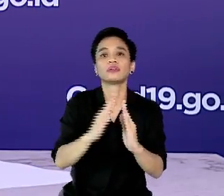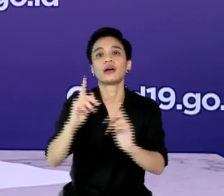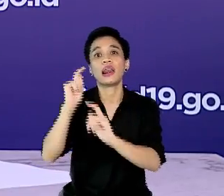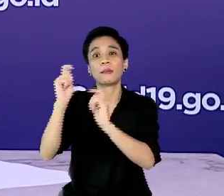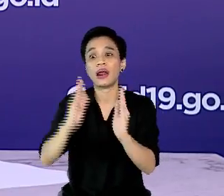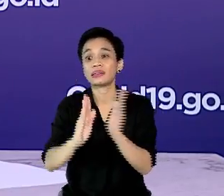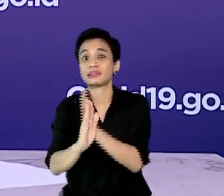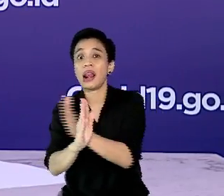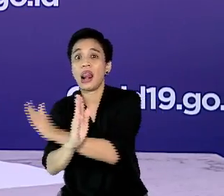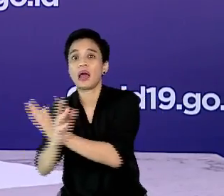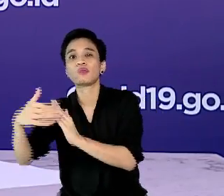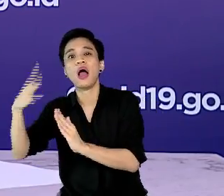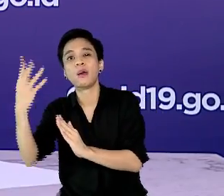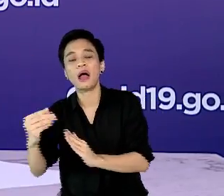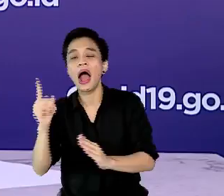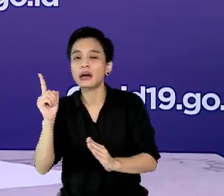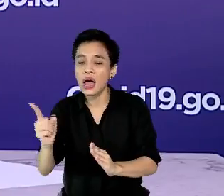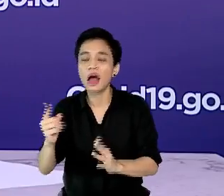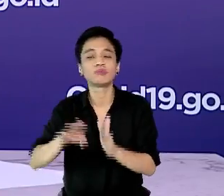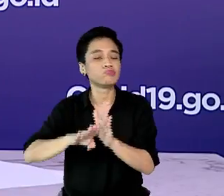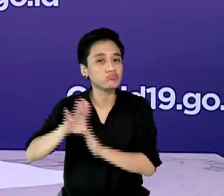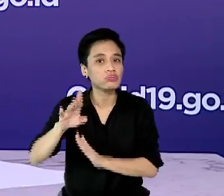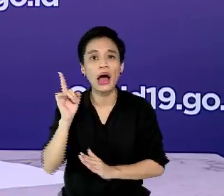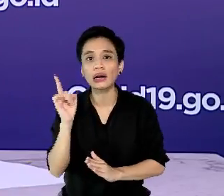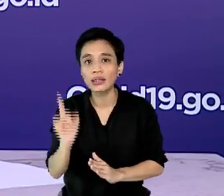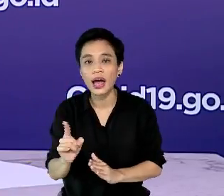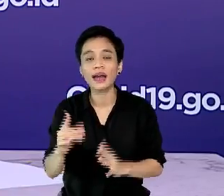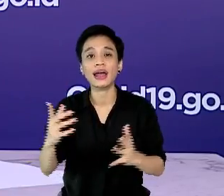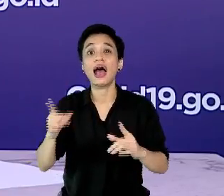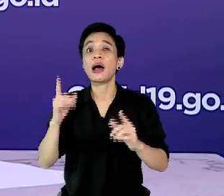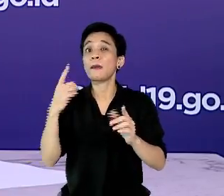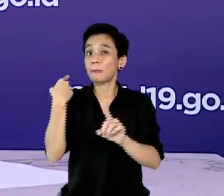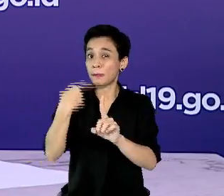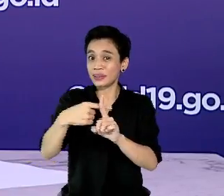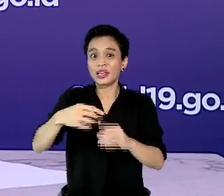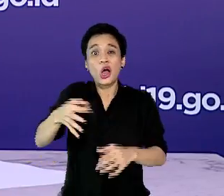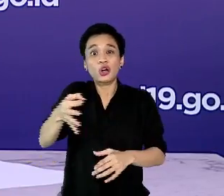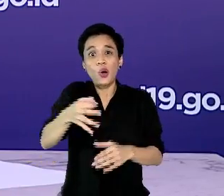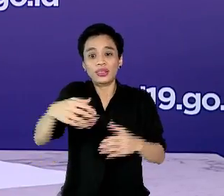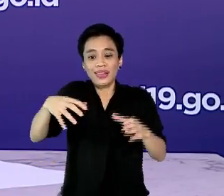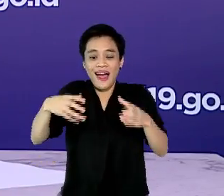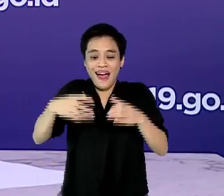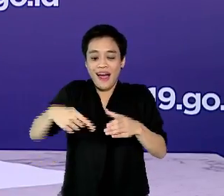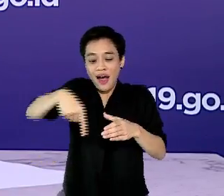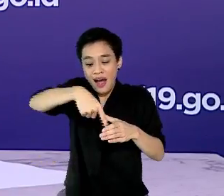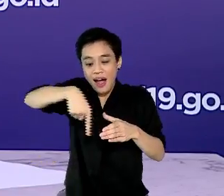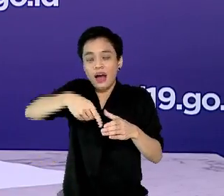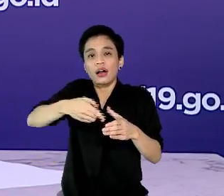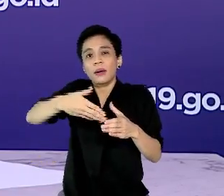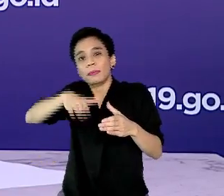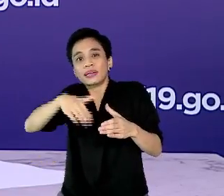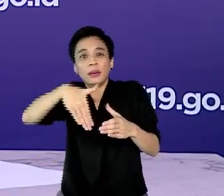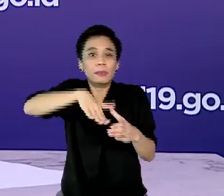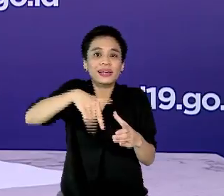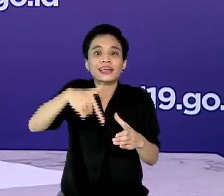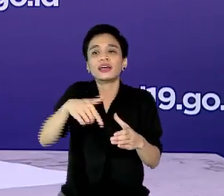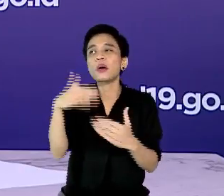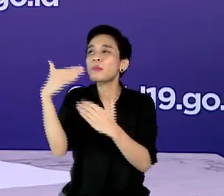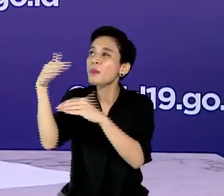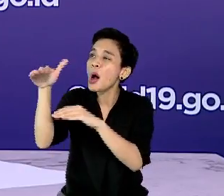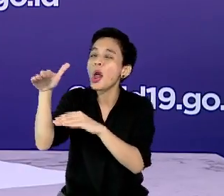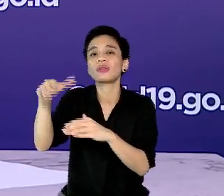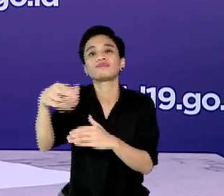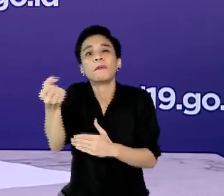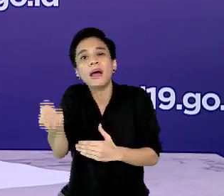signifikan. Selain itu, di dalam kota pun juga terjadi kenaikan mobilitas penduduk ke pusat perbelanjaan dan tempat